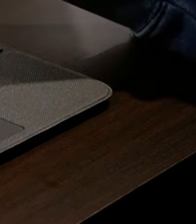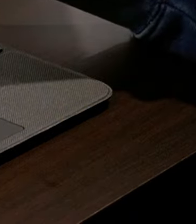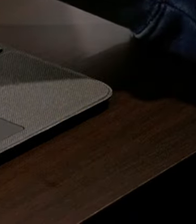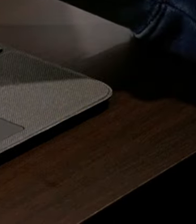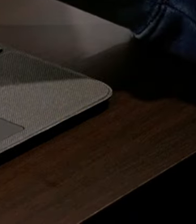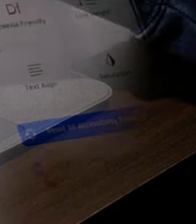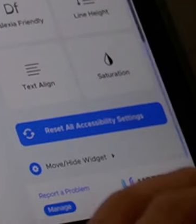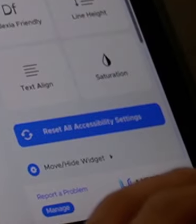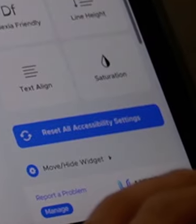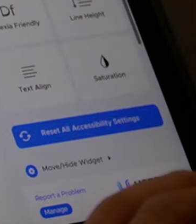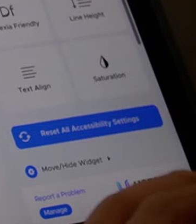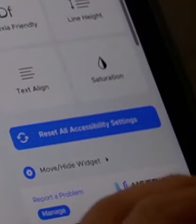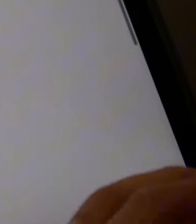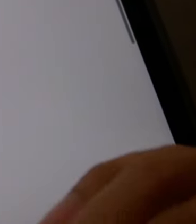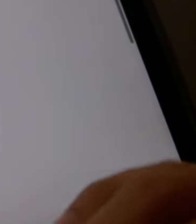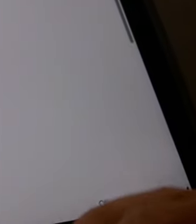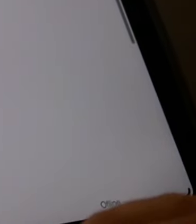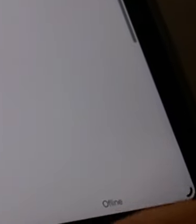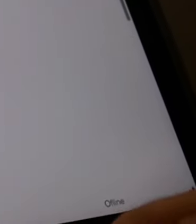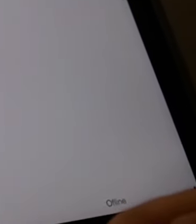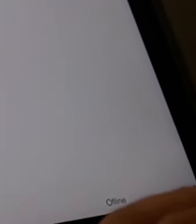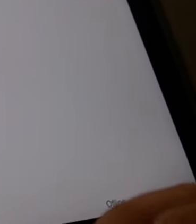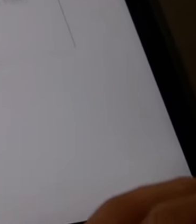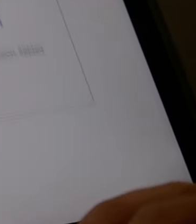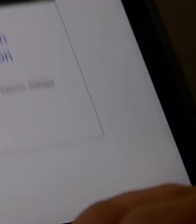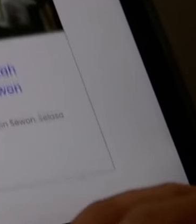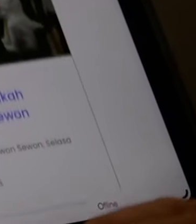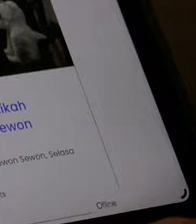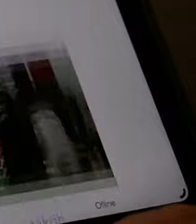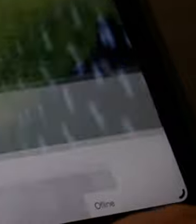kelompok rentan Kementerian Agama Kabupaten Bantul.